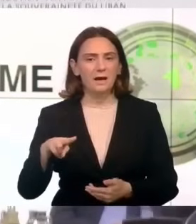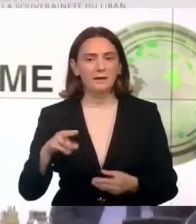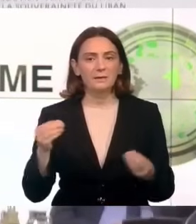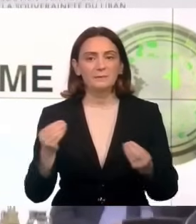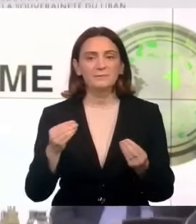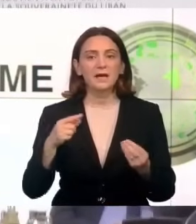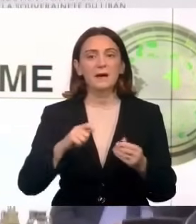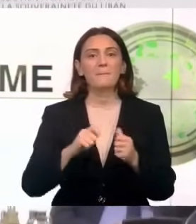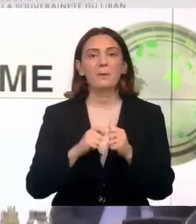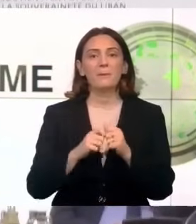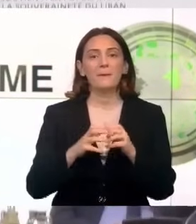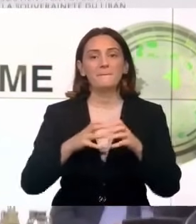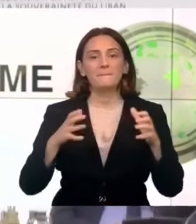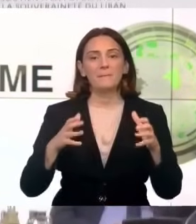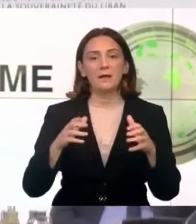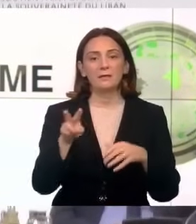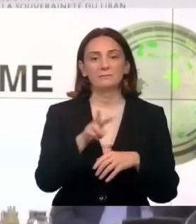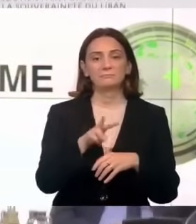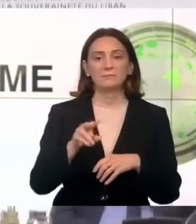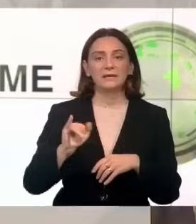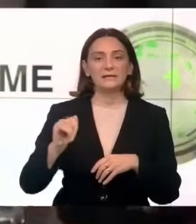për armpushimin.